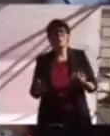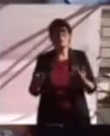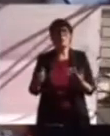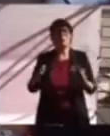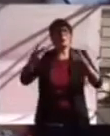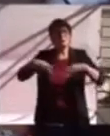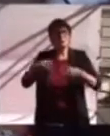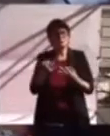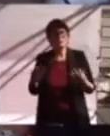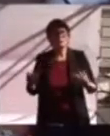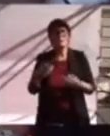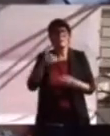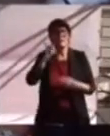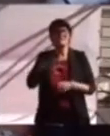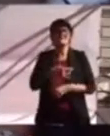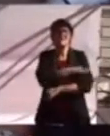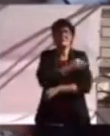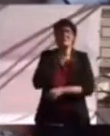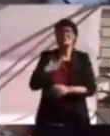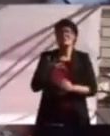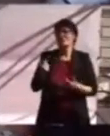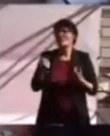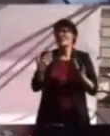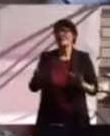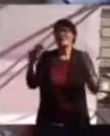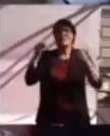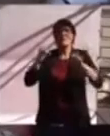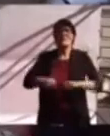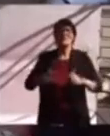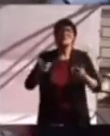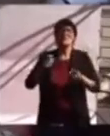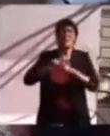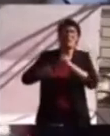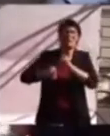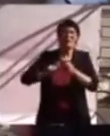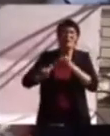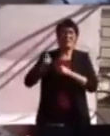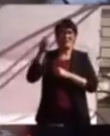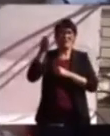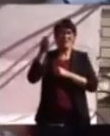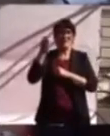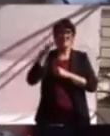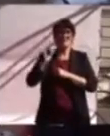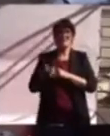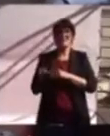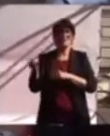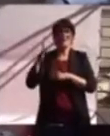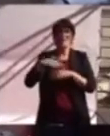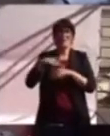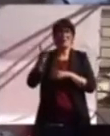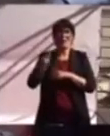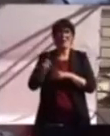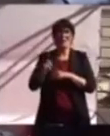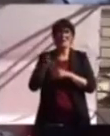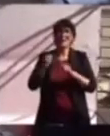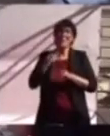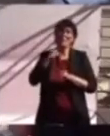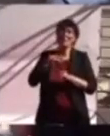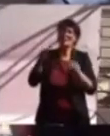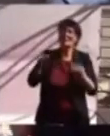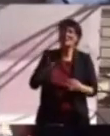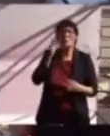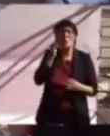vincere questa battaglia perché gli permetta di dirle ecco questa battaglia qui l'umanità la vincerà non è in discussione